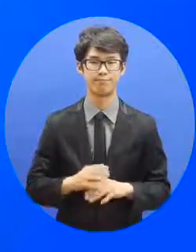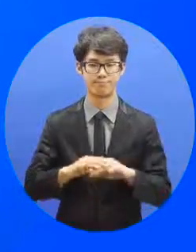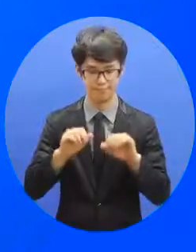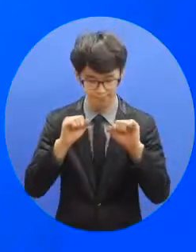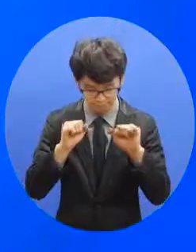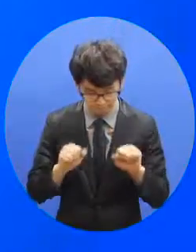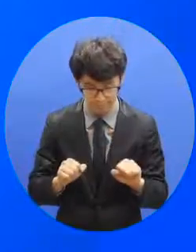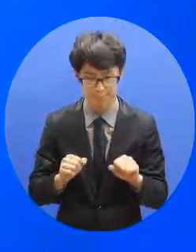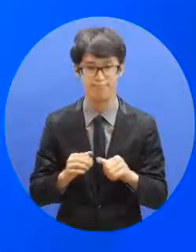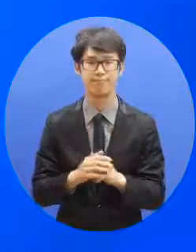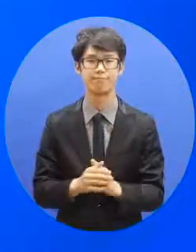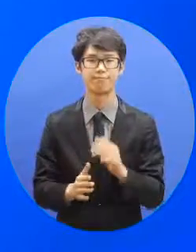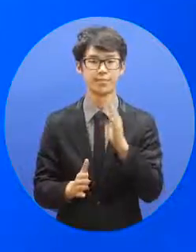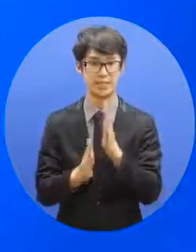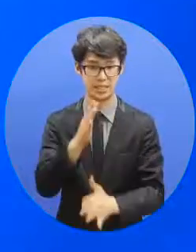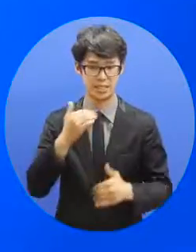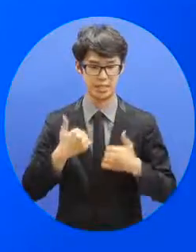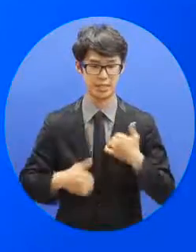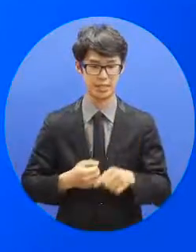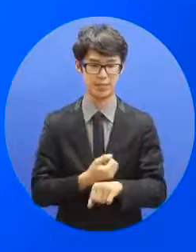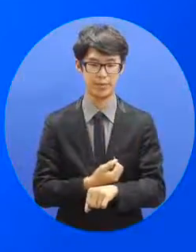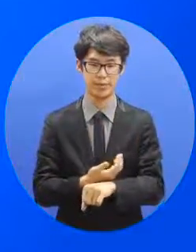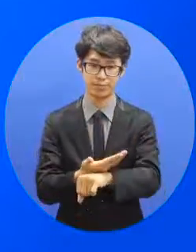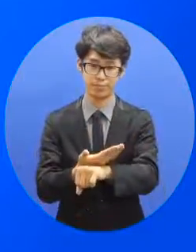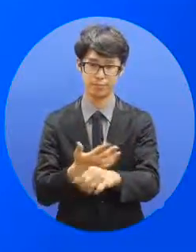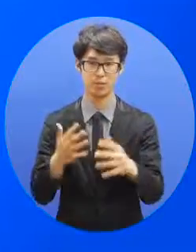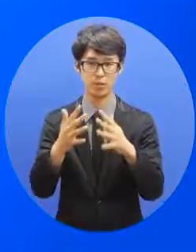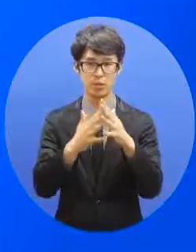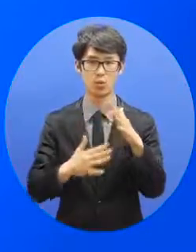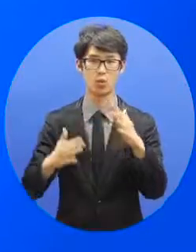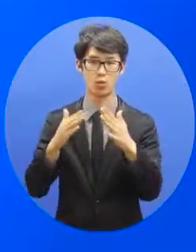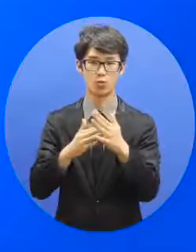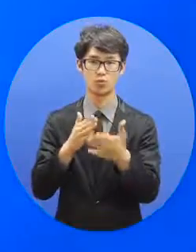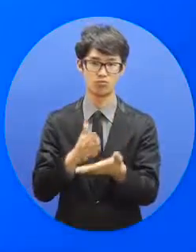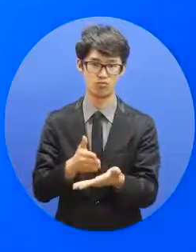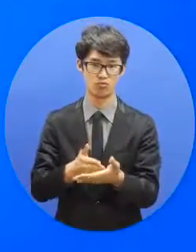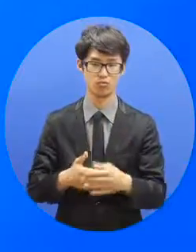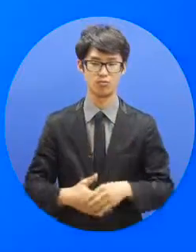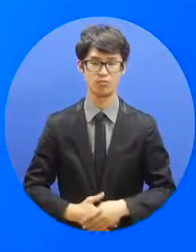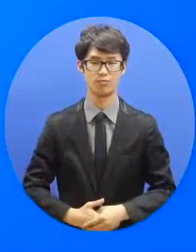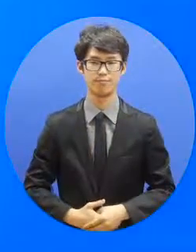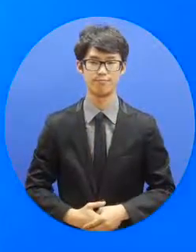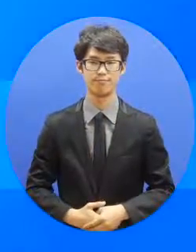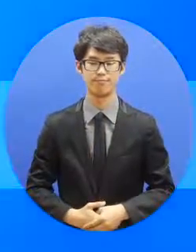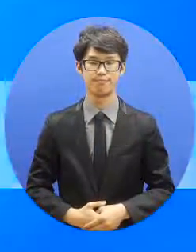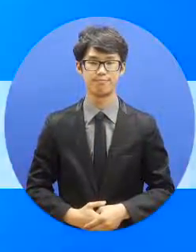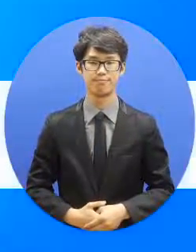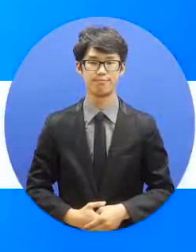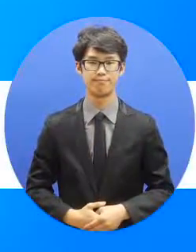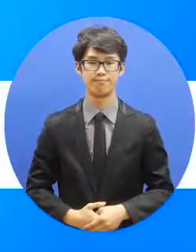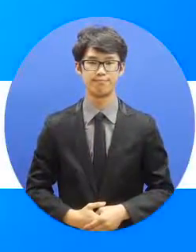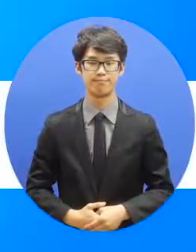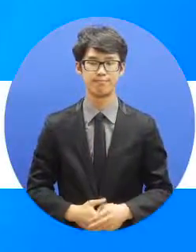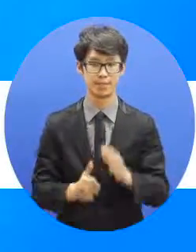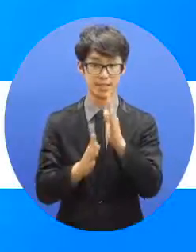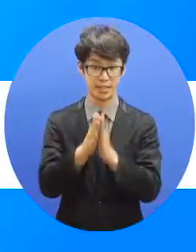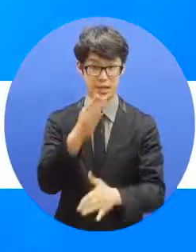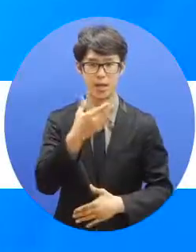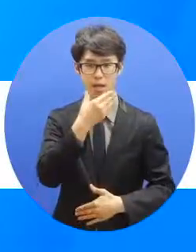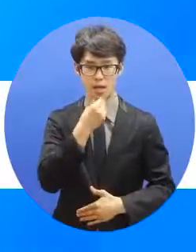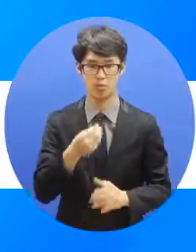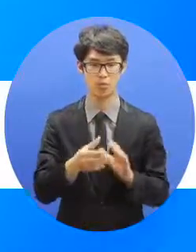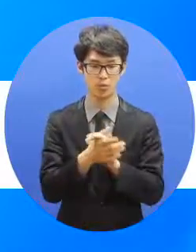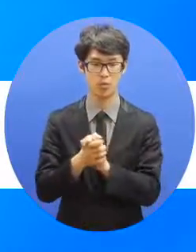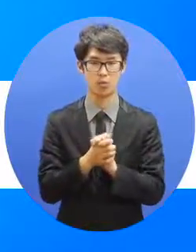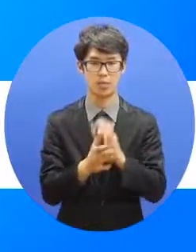시청자 여러분 안녕하십니까 공주시의 흥미진진한 뉴스를 전해드리는 공주 뉴스입니다 공주시가 행복한